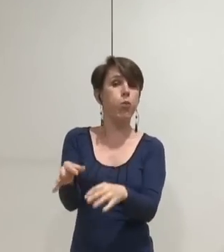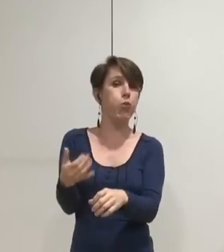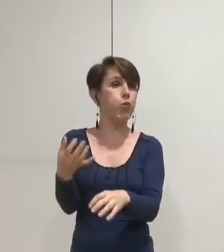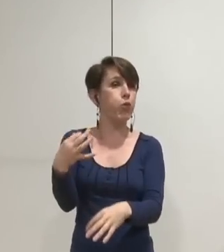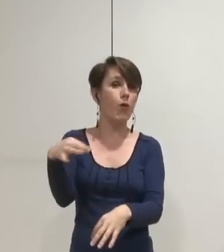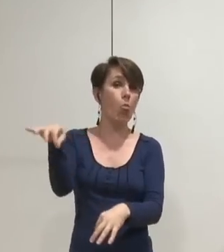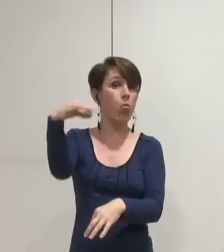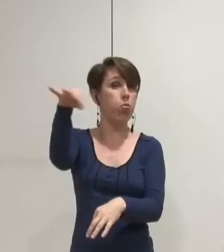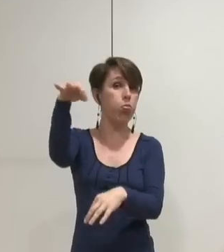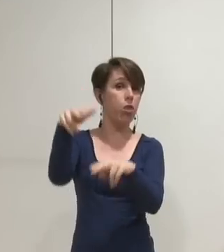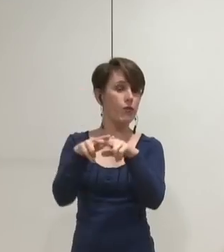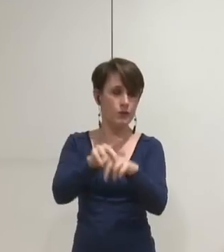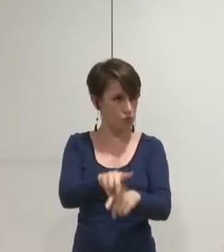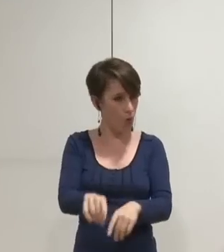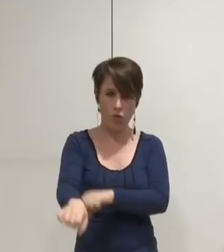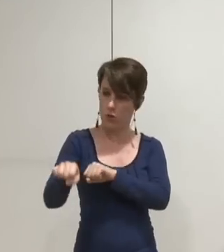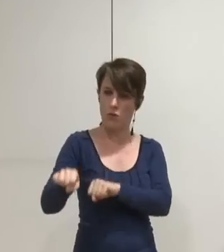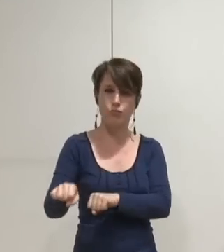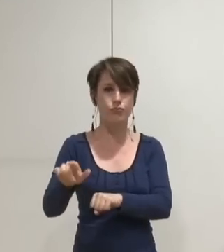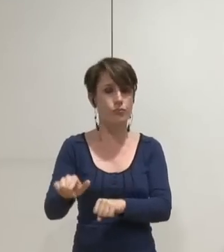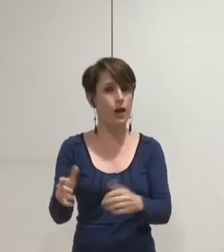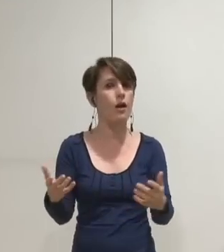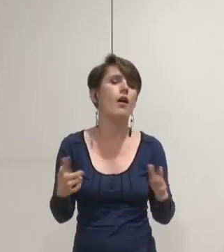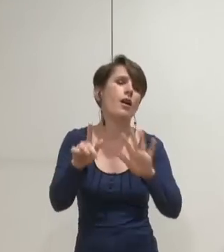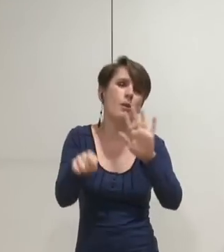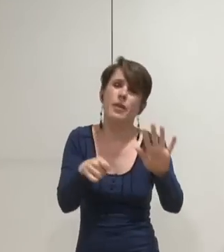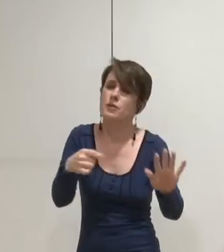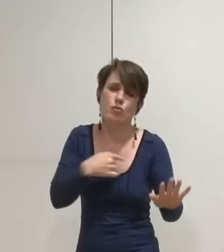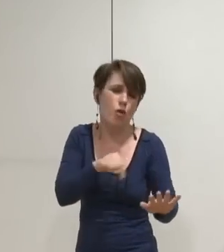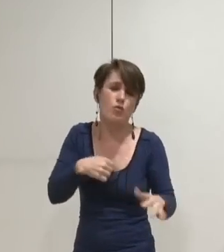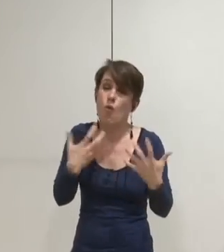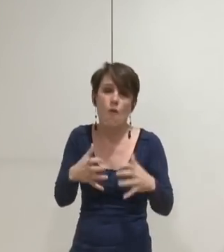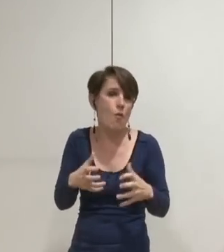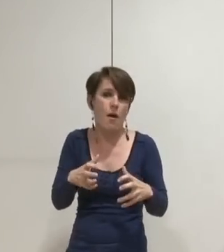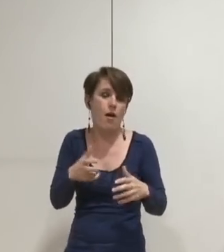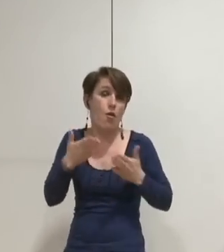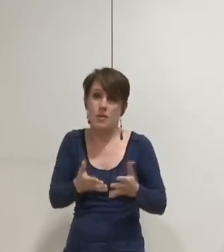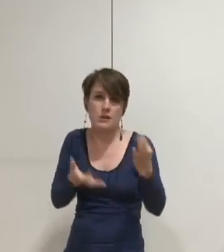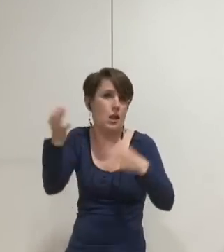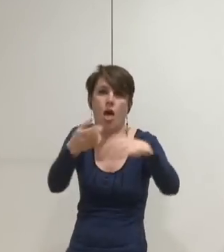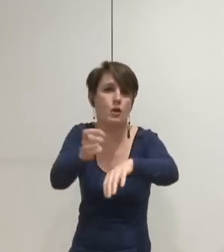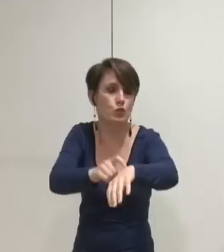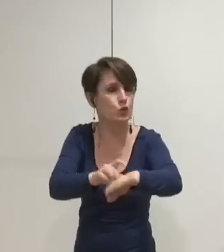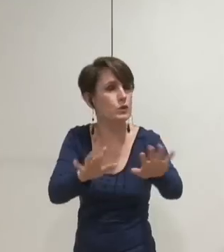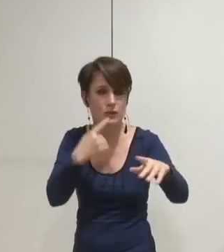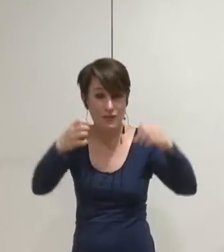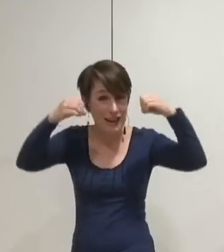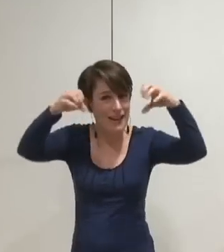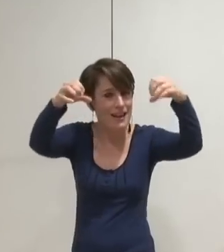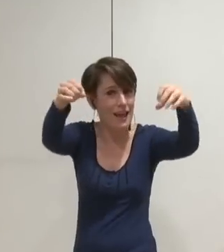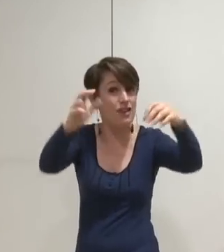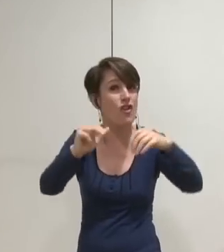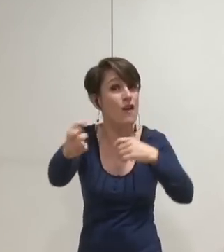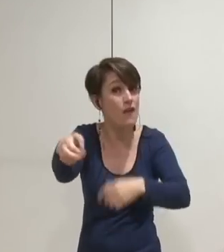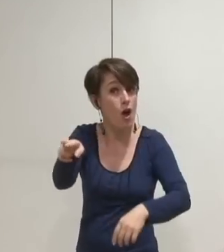contrainte financièrement qui nous interdit de prendre des décisions dans la précipitation le retour en gestion publique de l'éclairage public sera planifié et